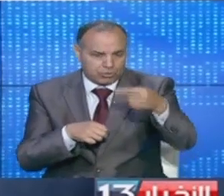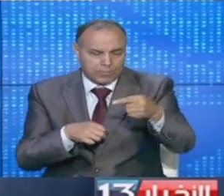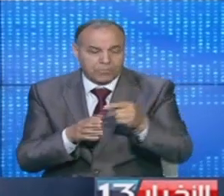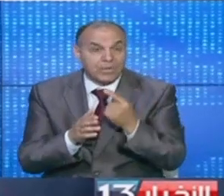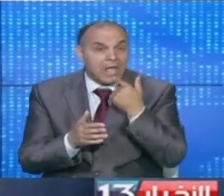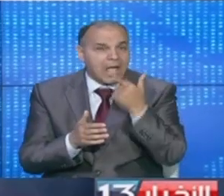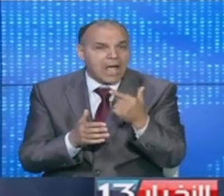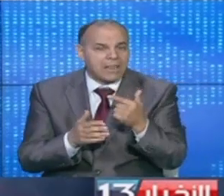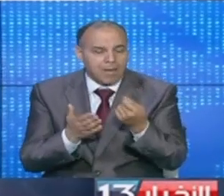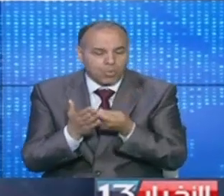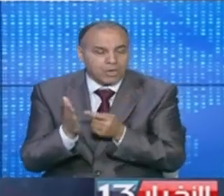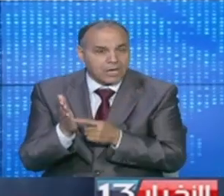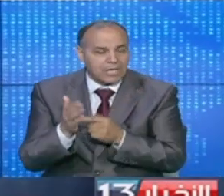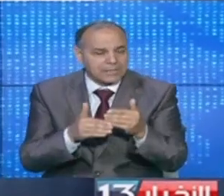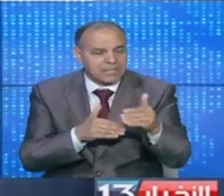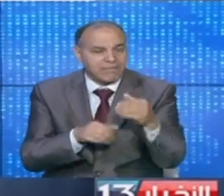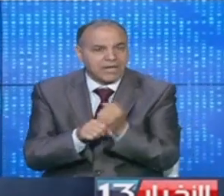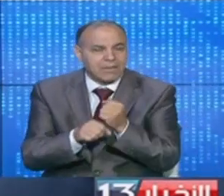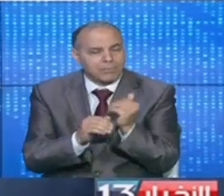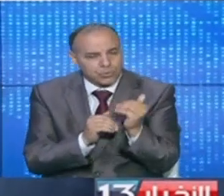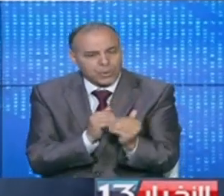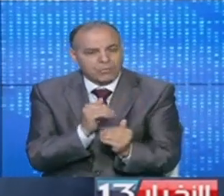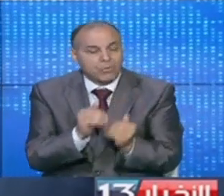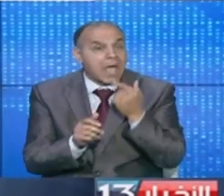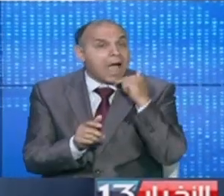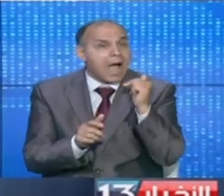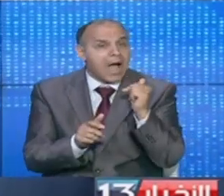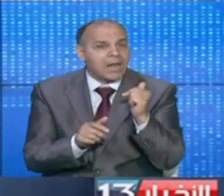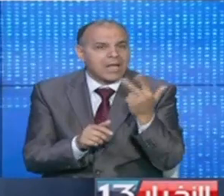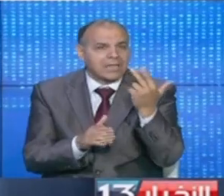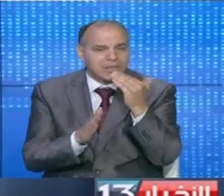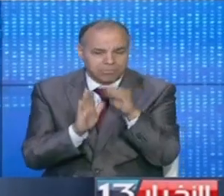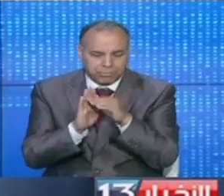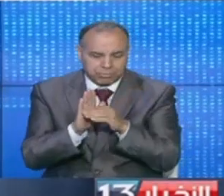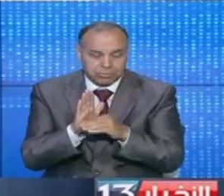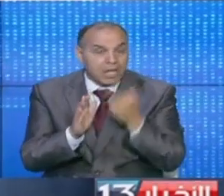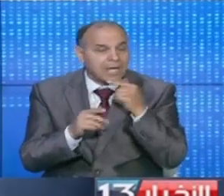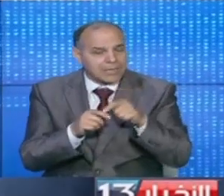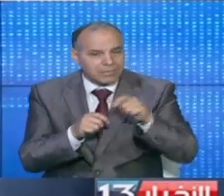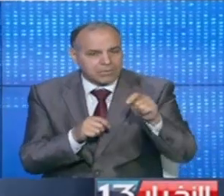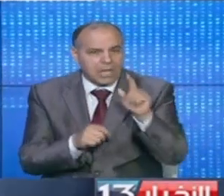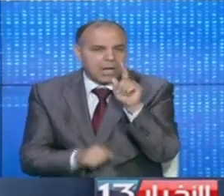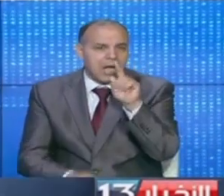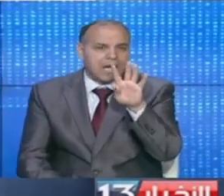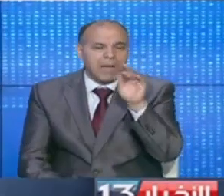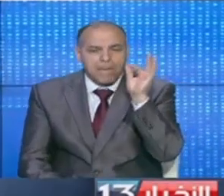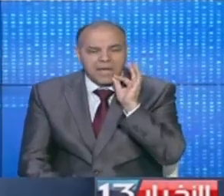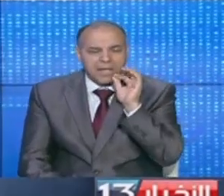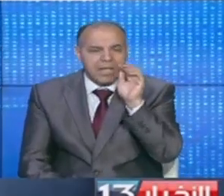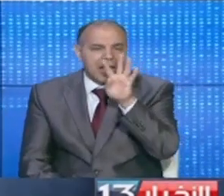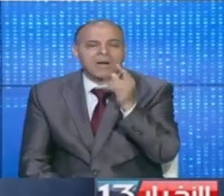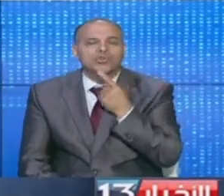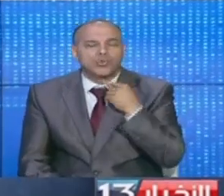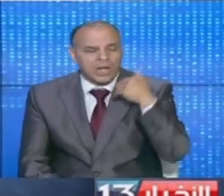وتنص المذكره على استئناف العمل تدريجيا على ثلاث مراحل تمتد من الرابع من 100 الى الرابع من